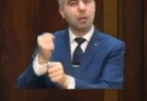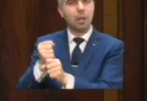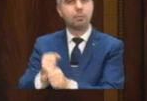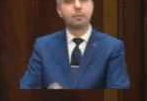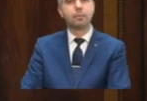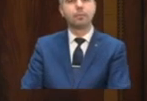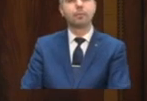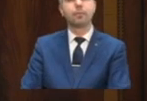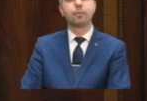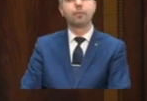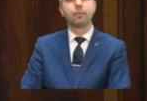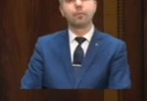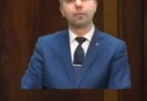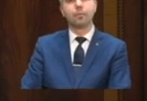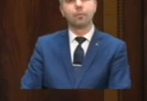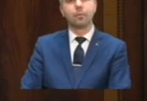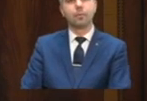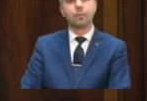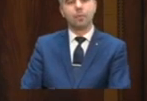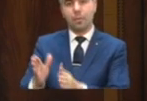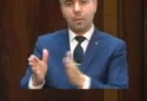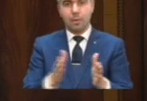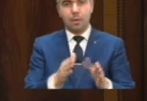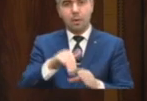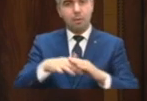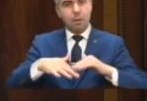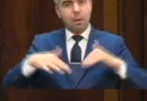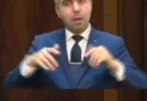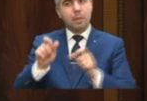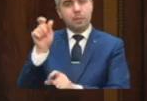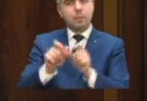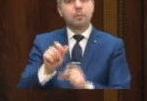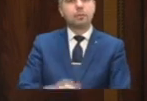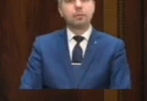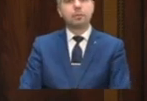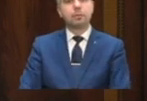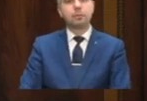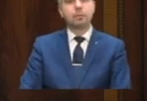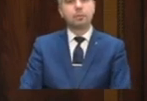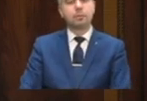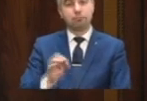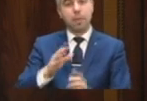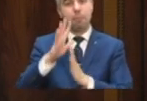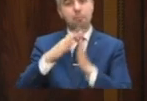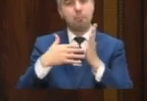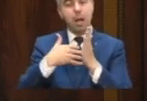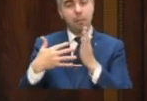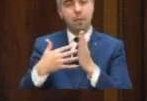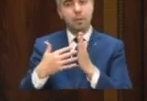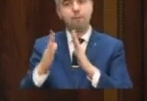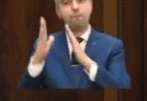أو للمقتنين عفوا. سيدات والسادة النواب، بخصوص أيضا برنامج مدن بدون